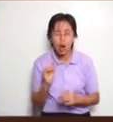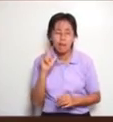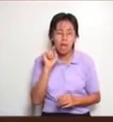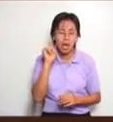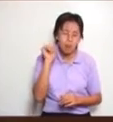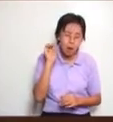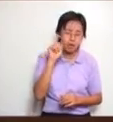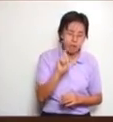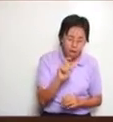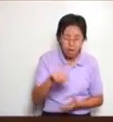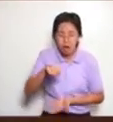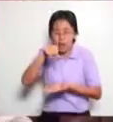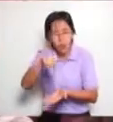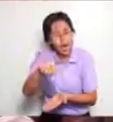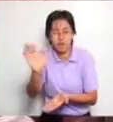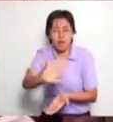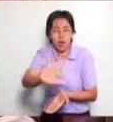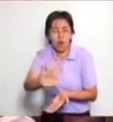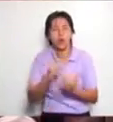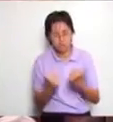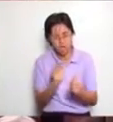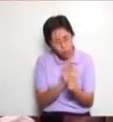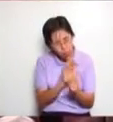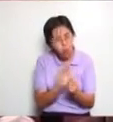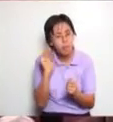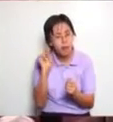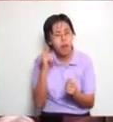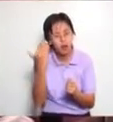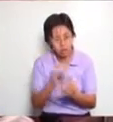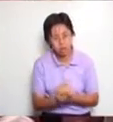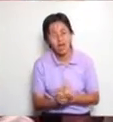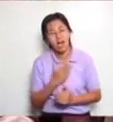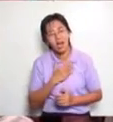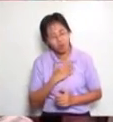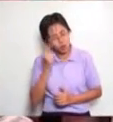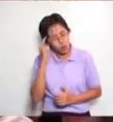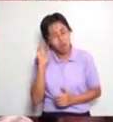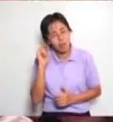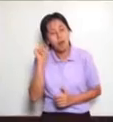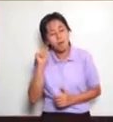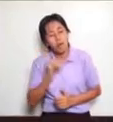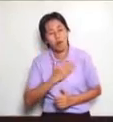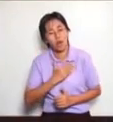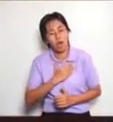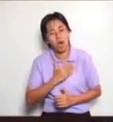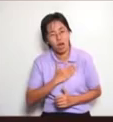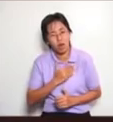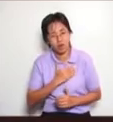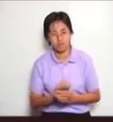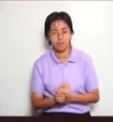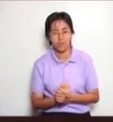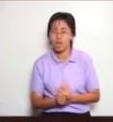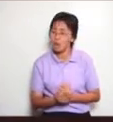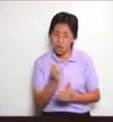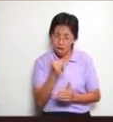ไม่ถึงไม่รู้ เษมทำหนาที่แล้วสัมผัสกคนที่รักไปการรู้ทวทันวาเขาคือความไม